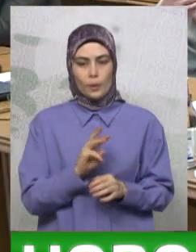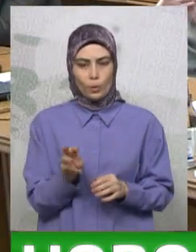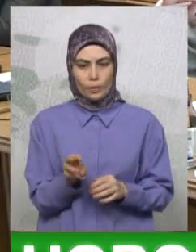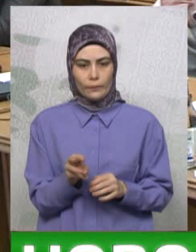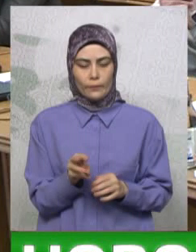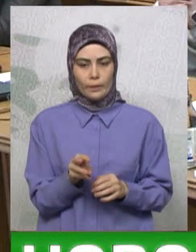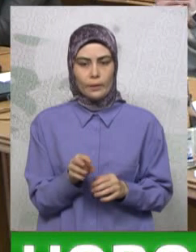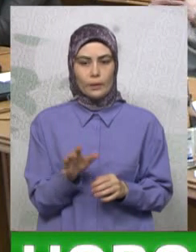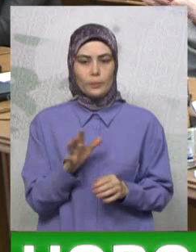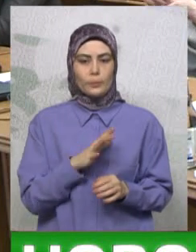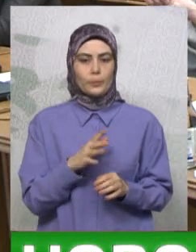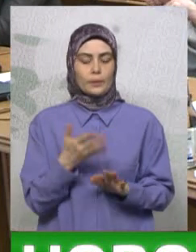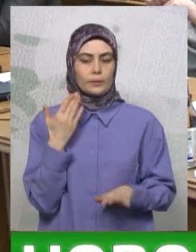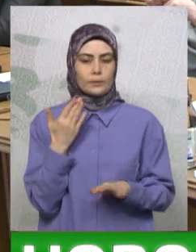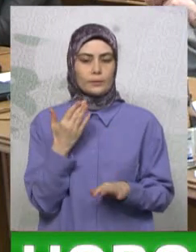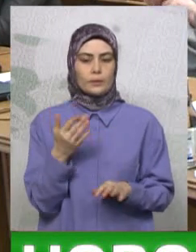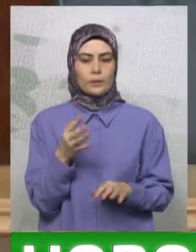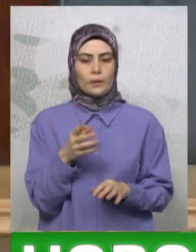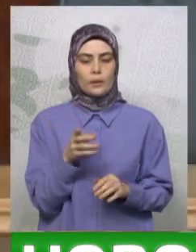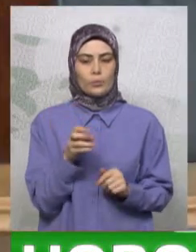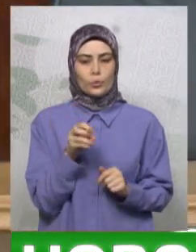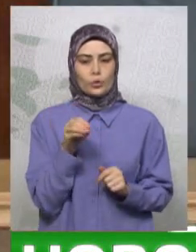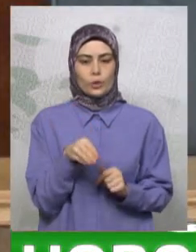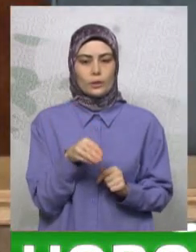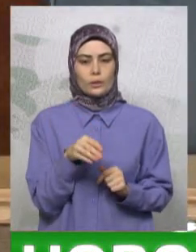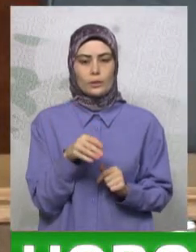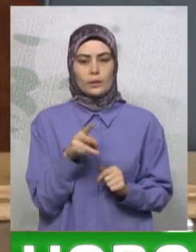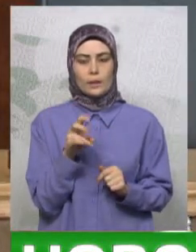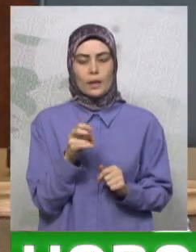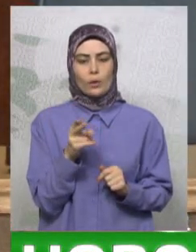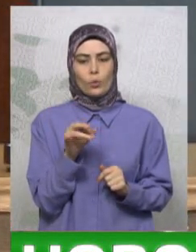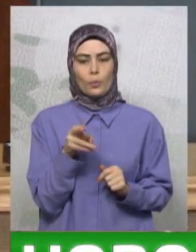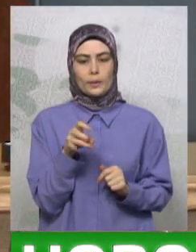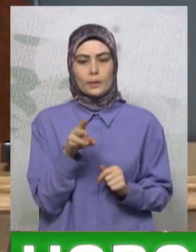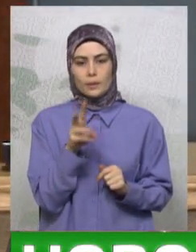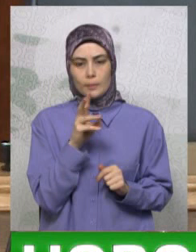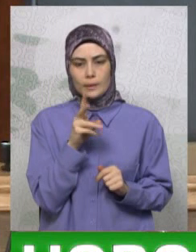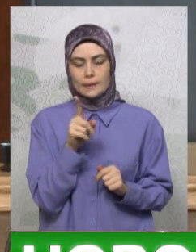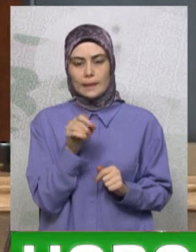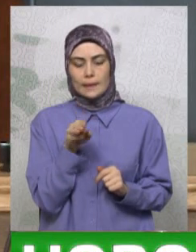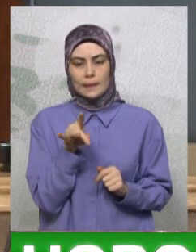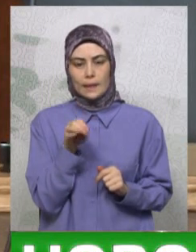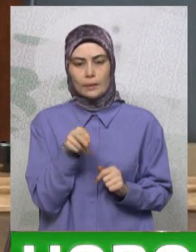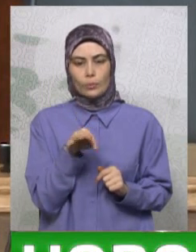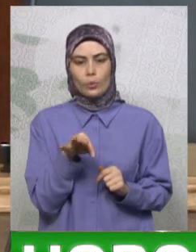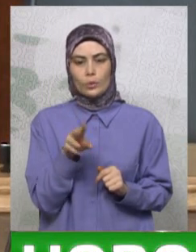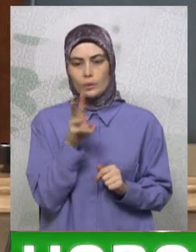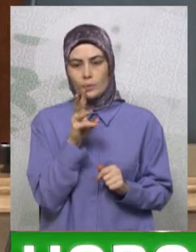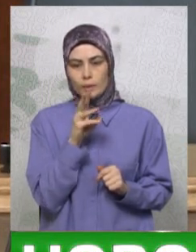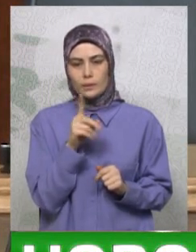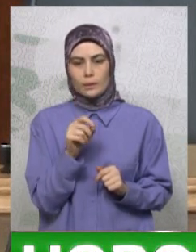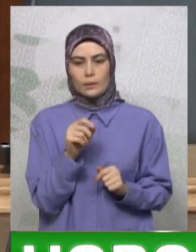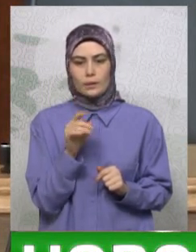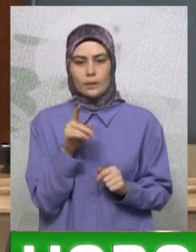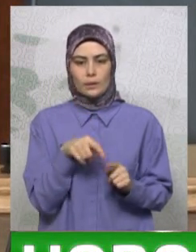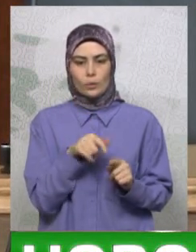сказал, дотация на уровне бюджетной обеспеченности и дотация на компенсацию зарплат, затрат по заработной плате взяли на